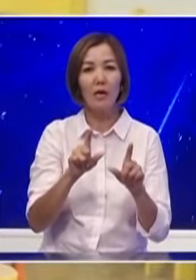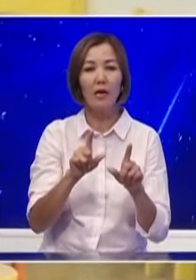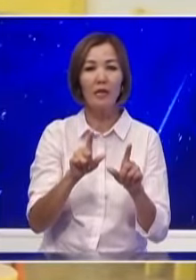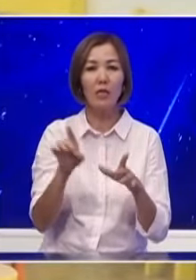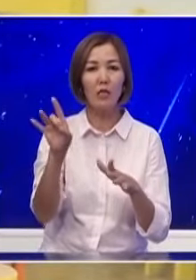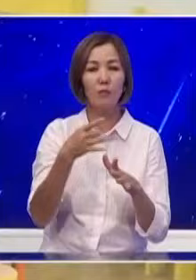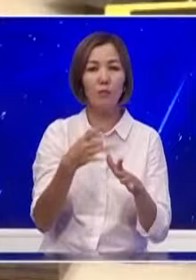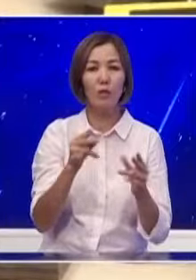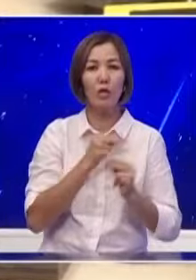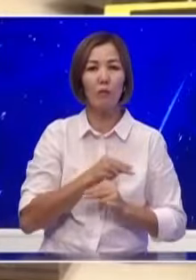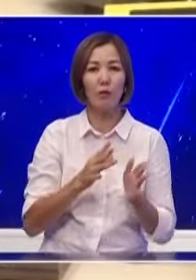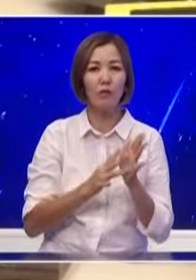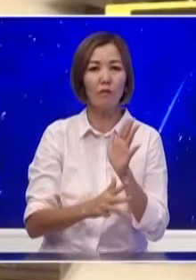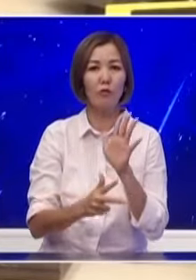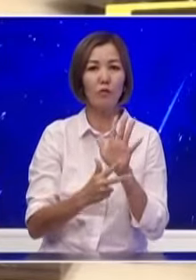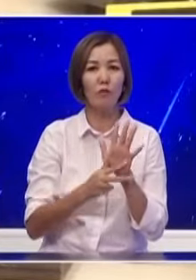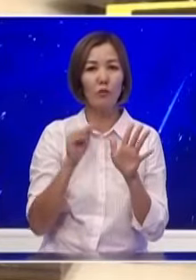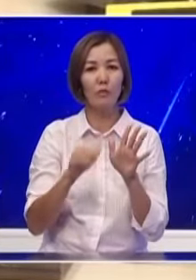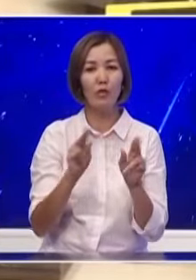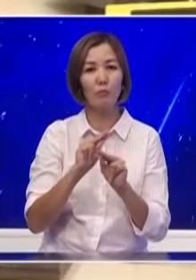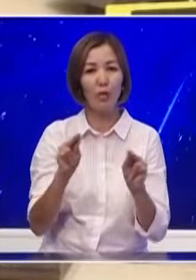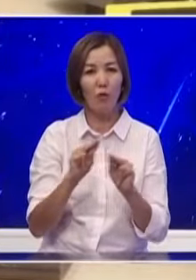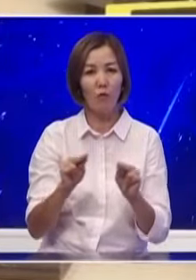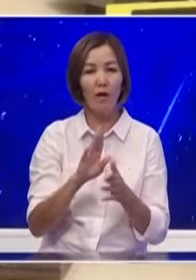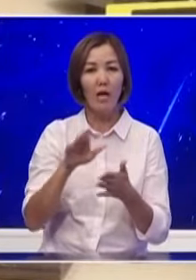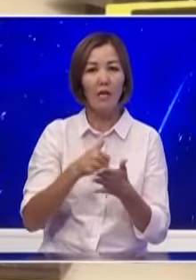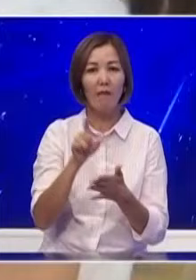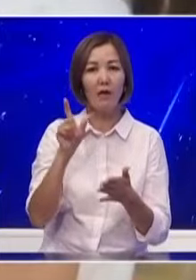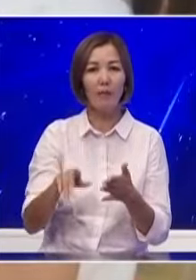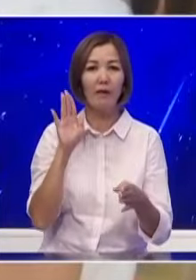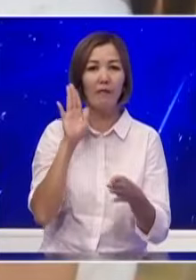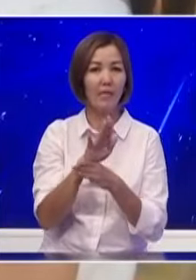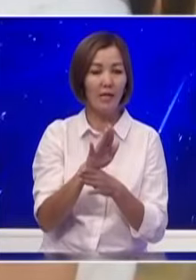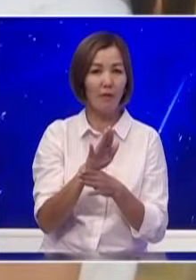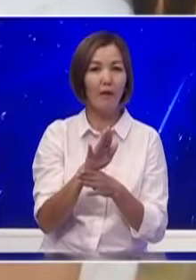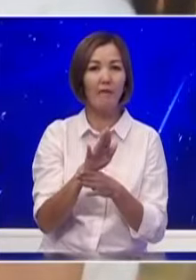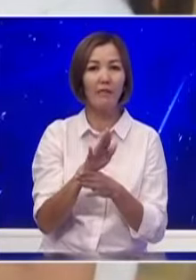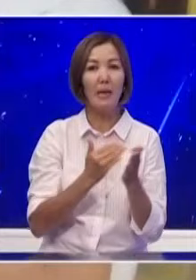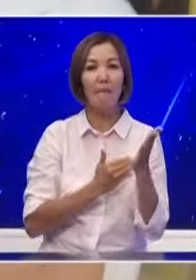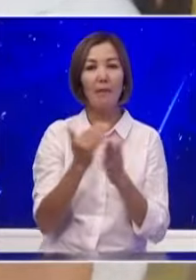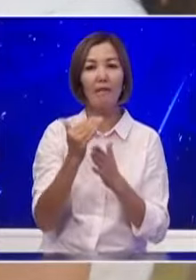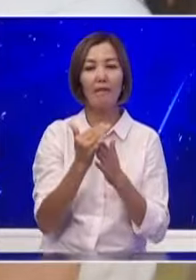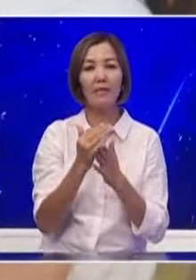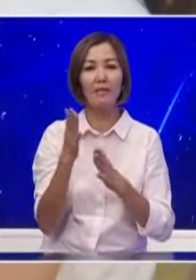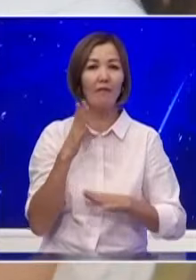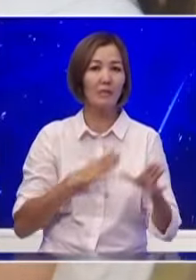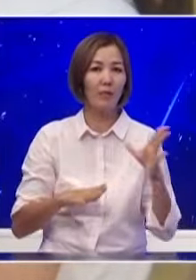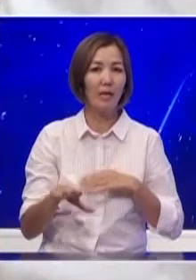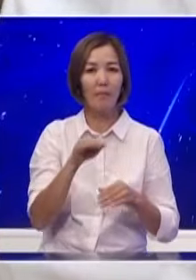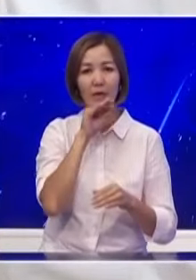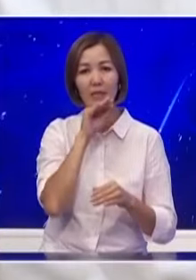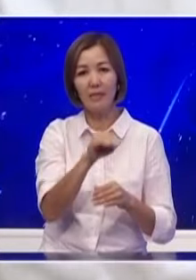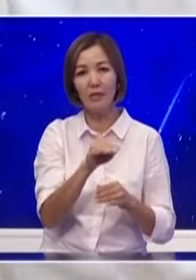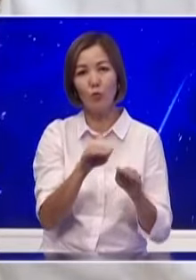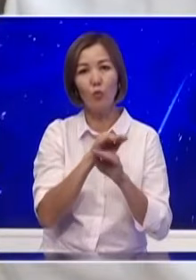организациях республики работают 98 тысяч педагогов. Глава государства поставил задачу повысить статус воспитателей, их